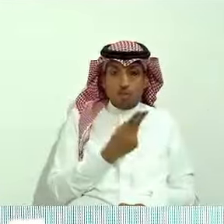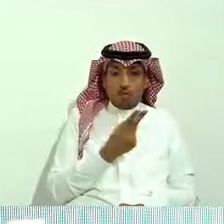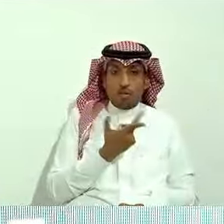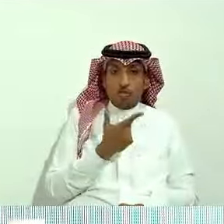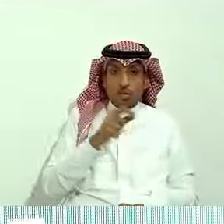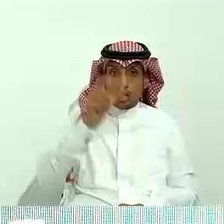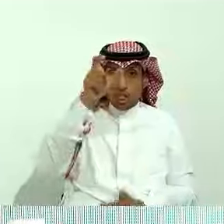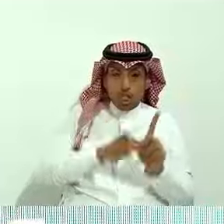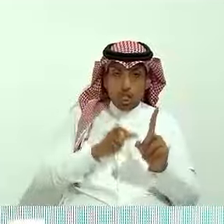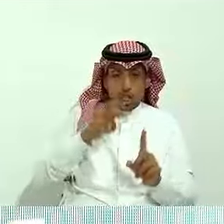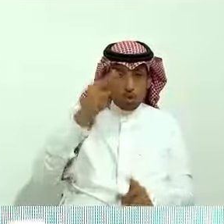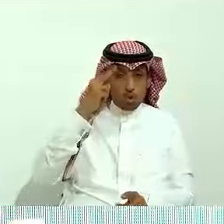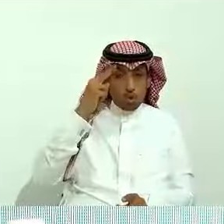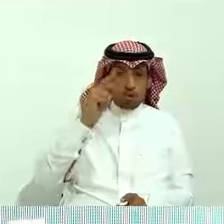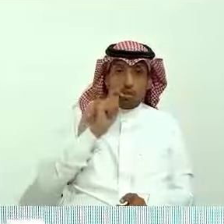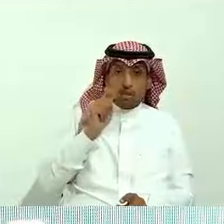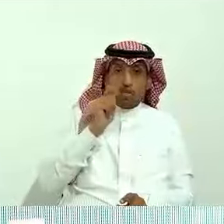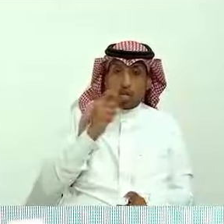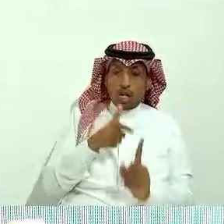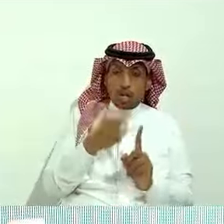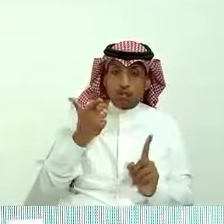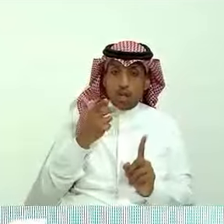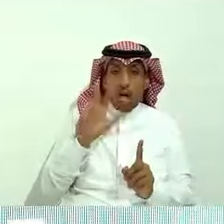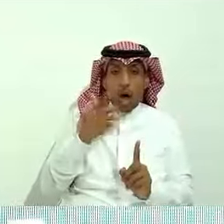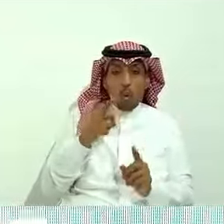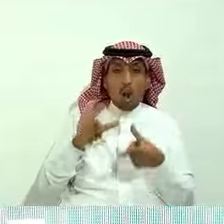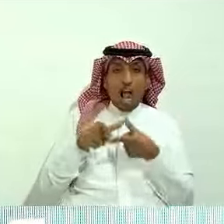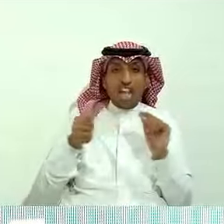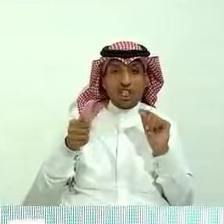الرجل السعودي. الرجل السعودي أو الرجل الخليجي